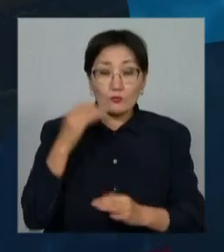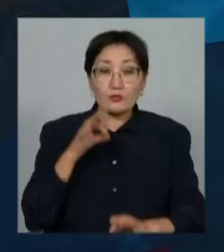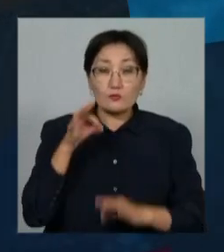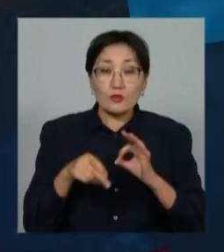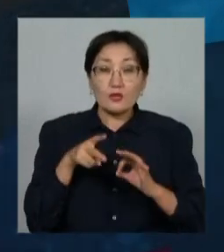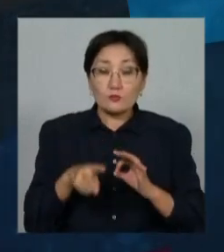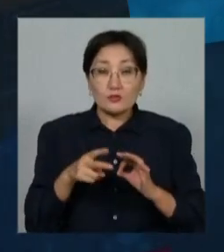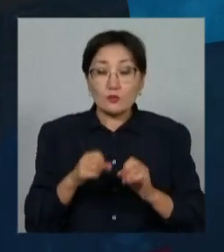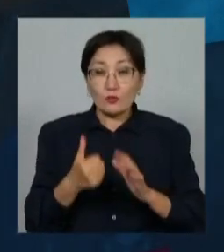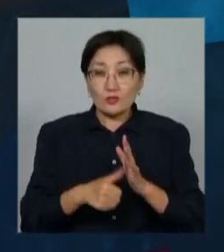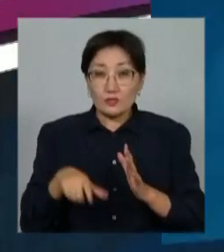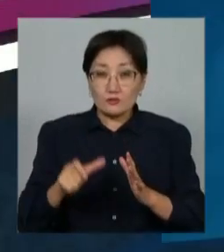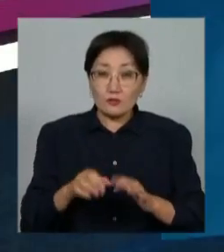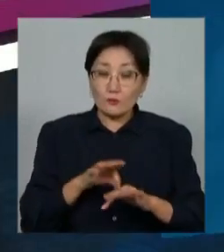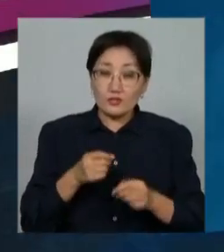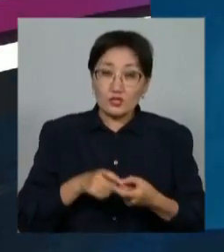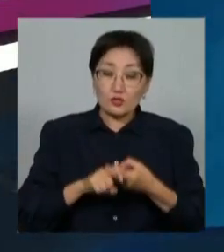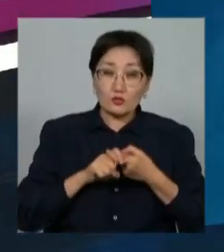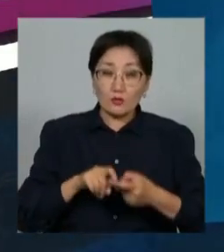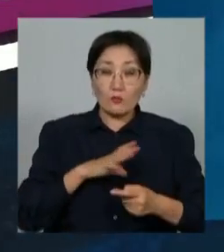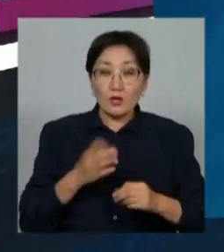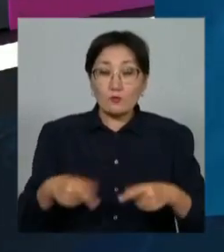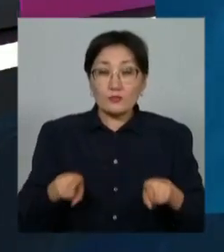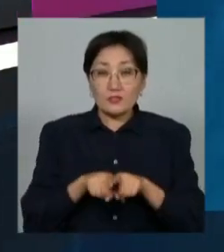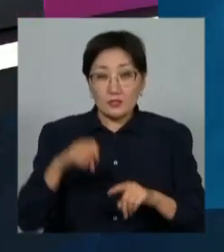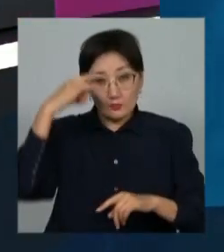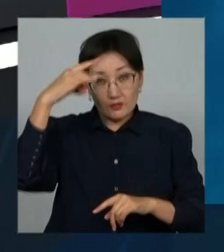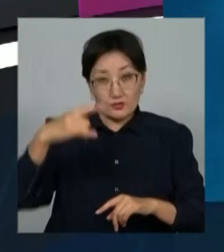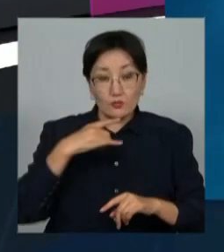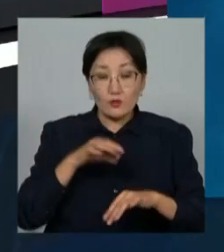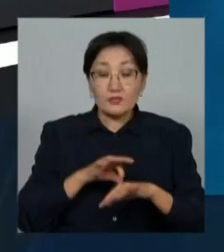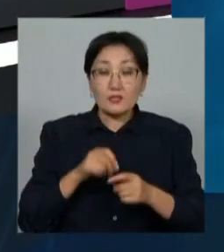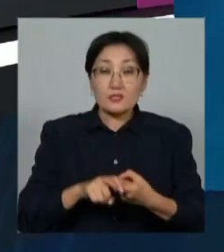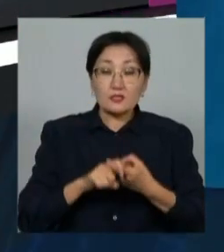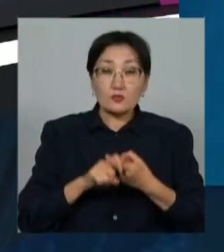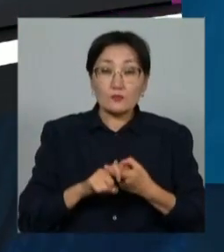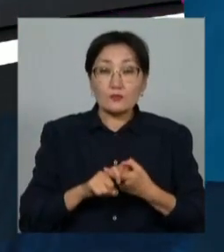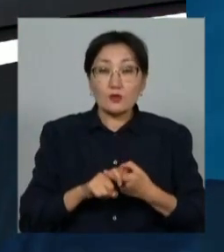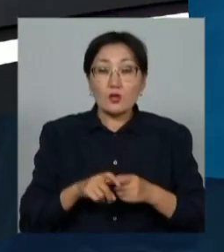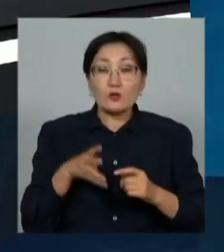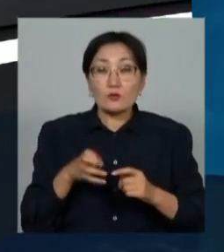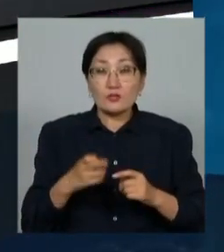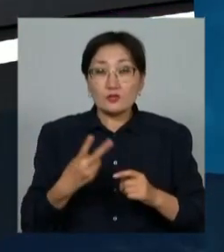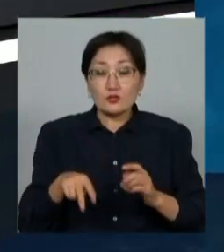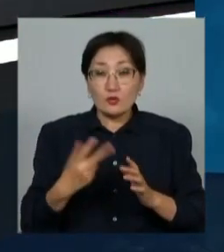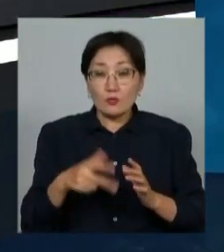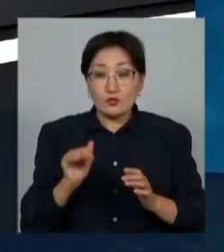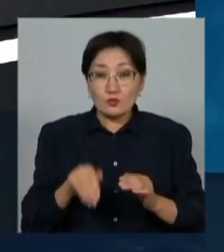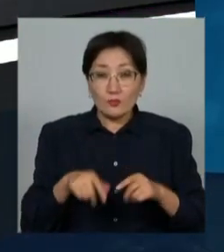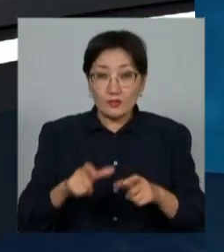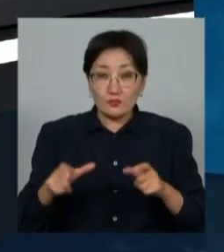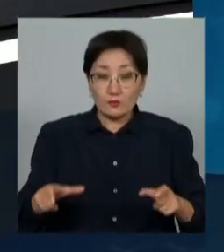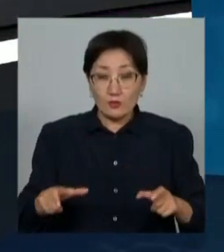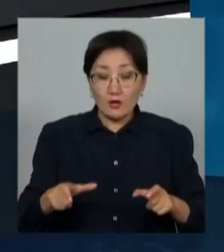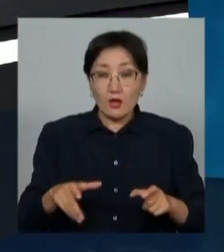тәулікте 2016 адам инфекция жұқтырған. Осылайша Қазақстанда дертке шалдыққандар саны 423 мыңнан асып